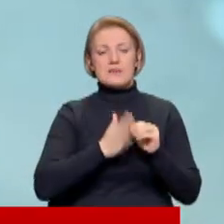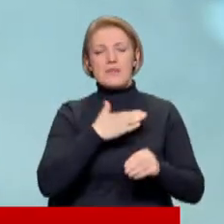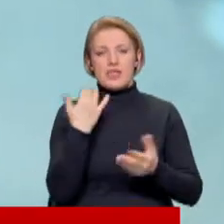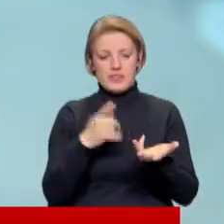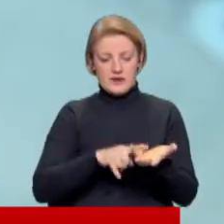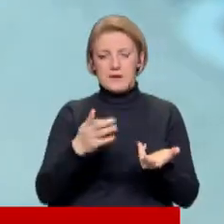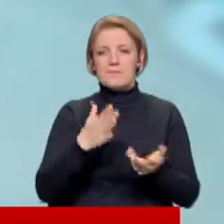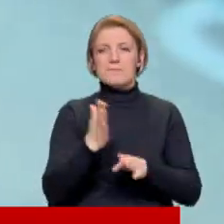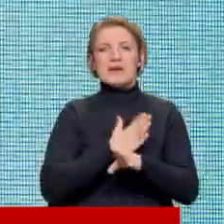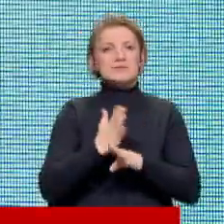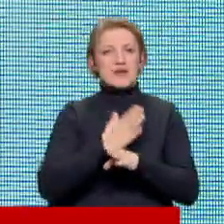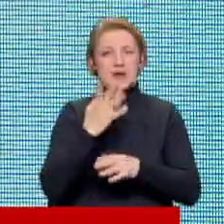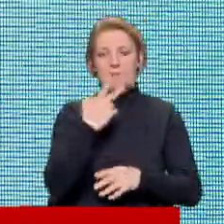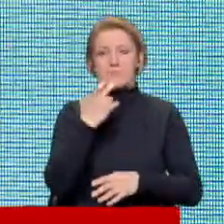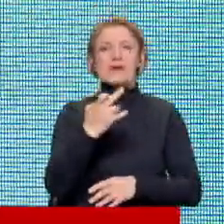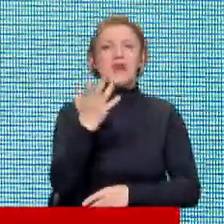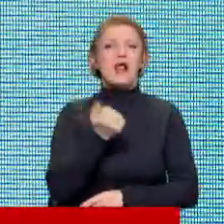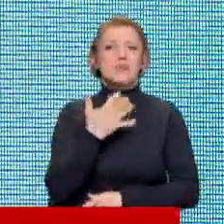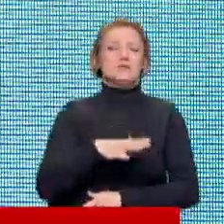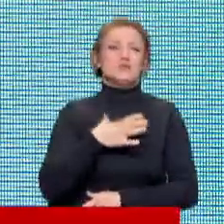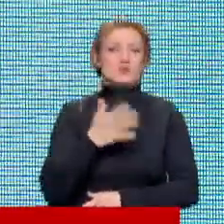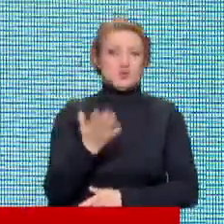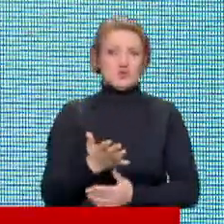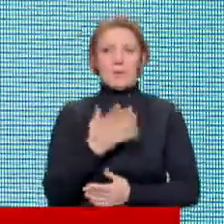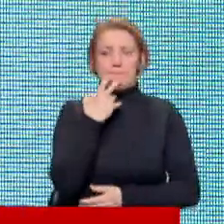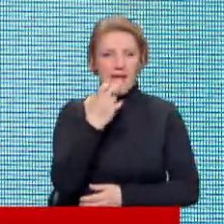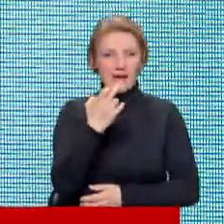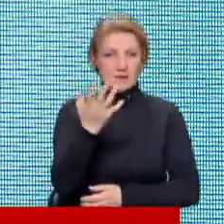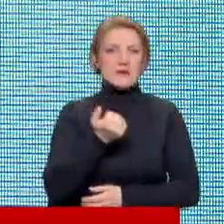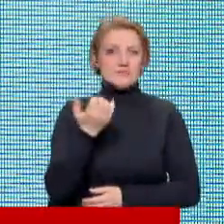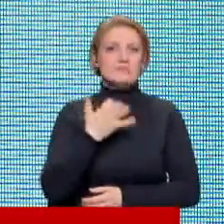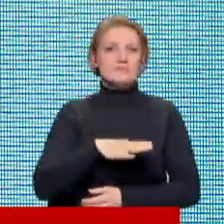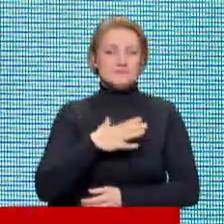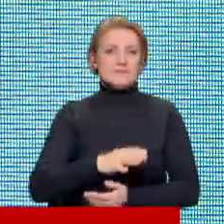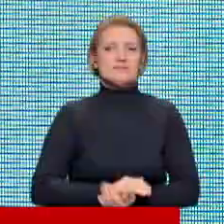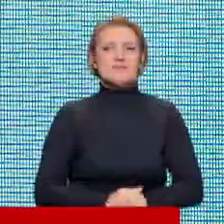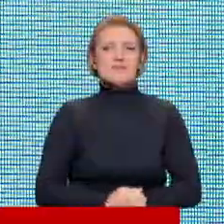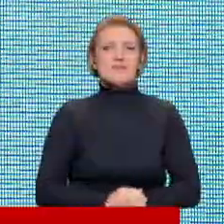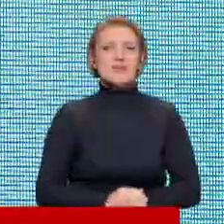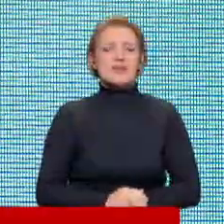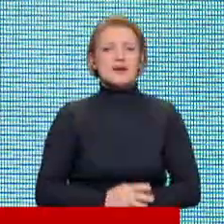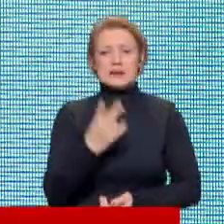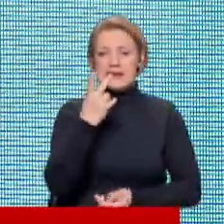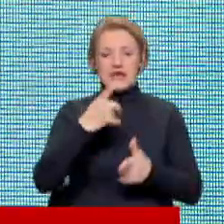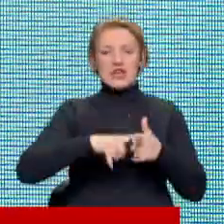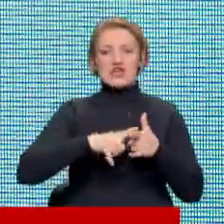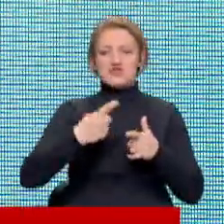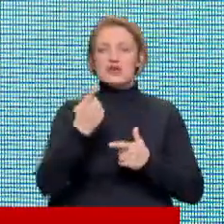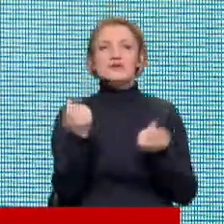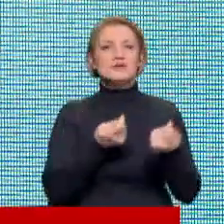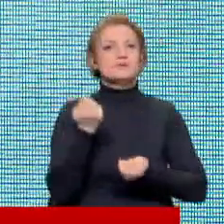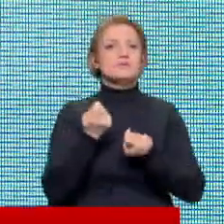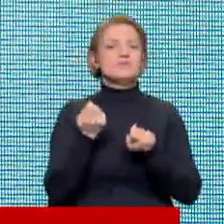Manavdan meyve sebze bakkaldan peynir almak istiyoruz peynir almak istiyoruz ikinci bir işte